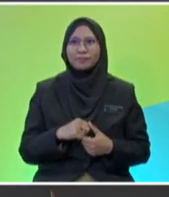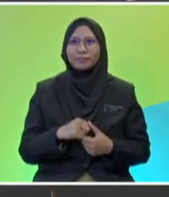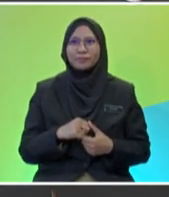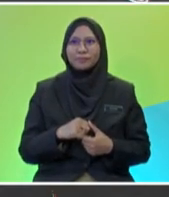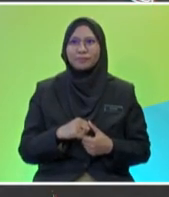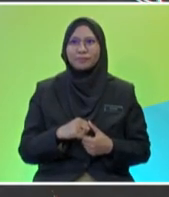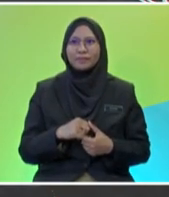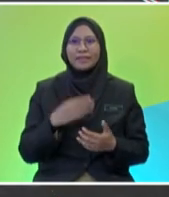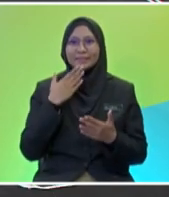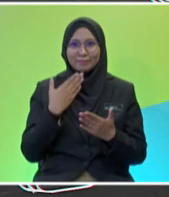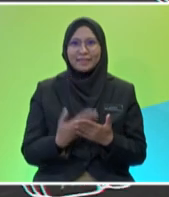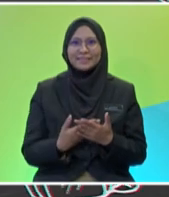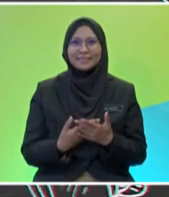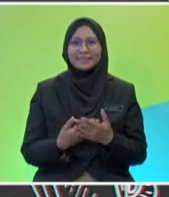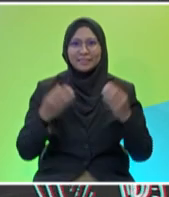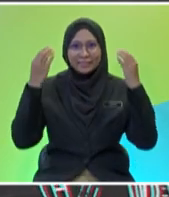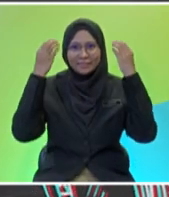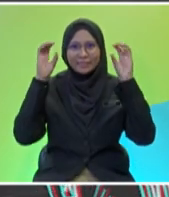membantu saya